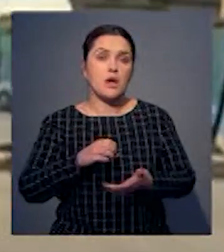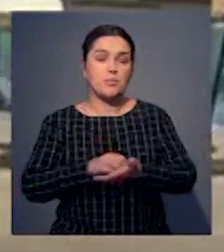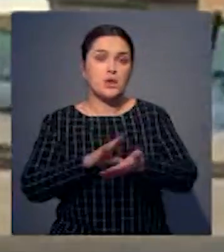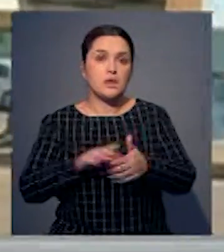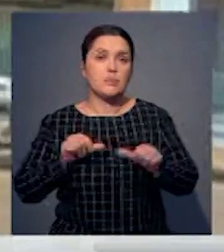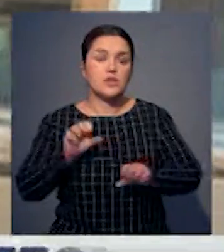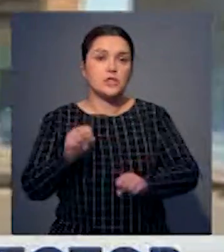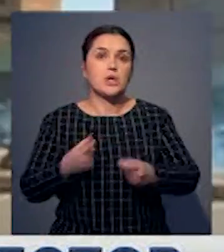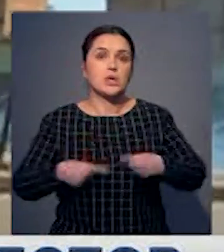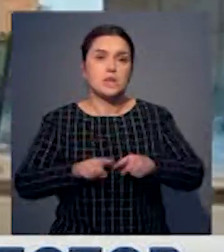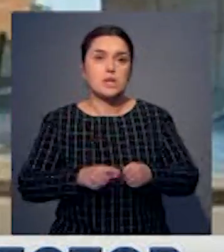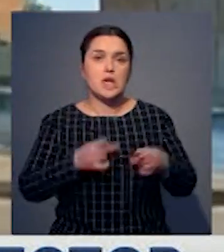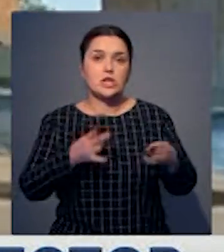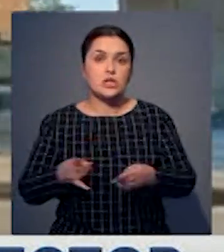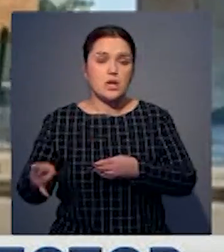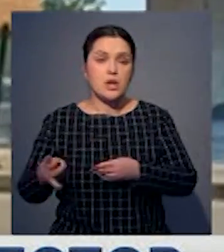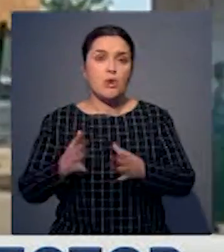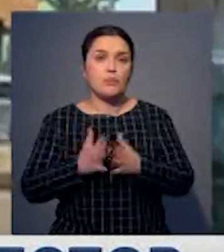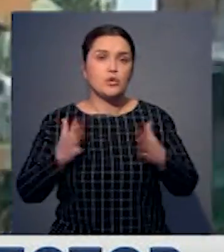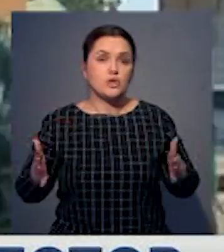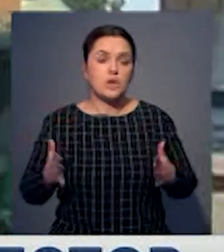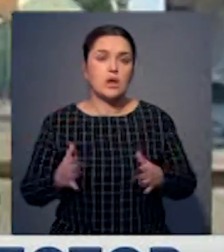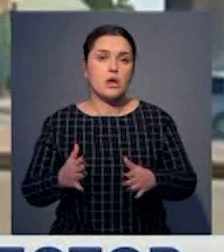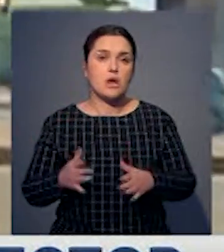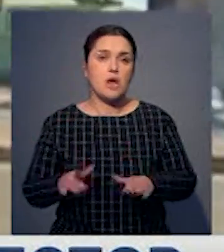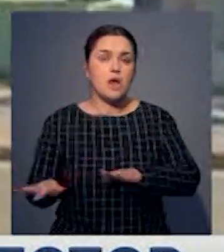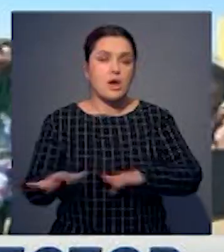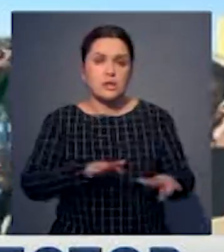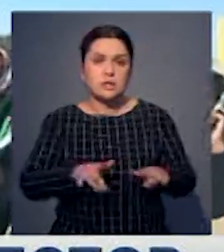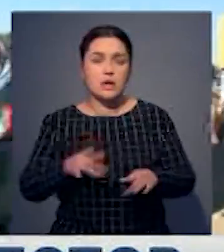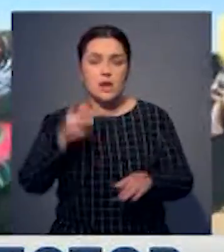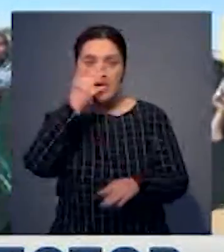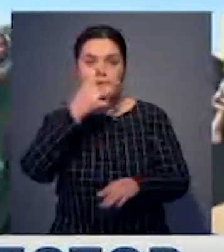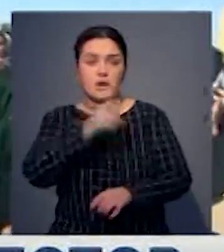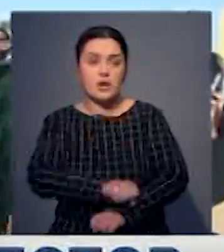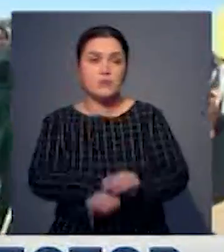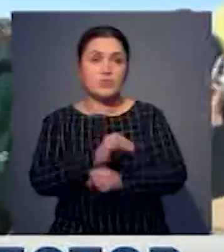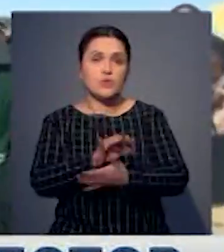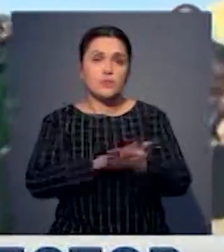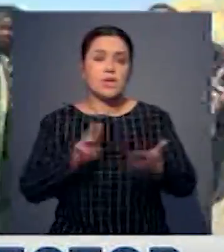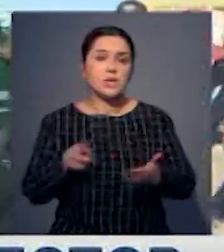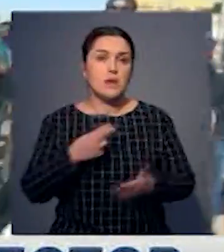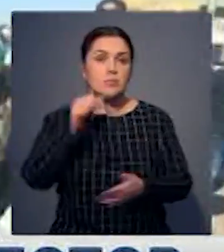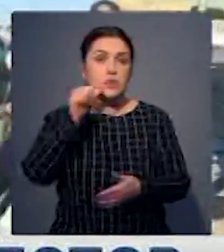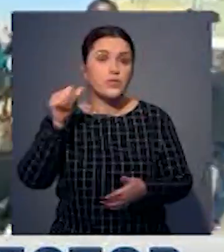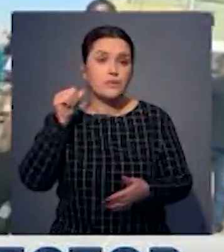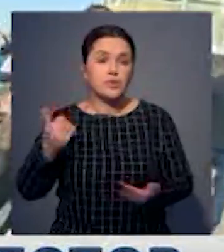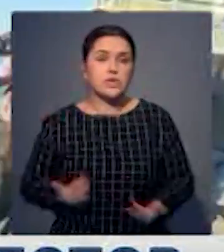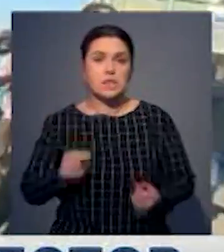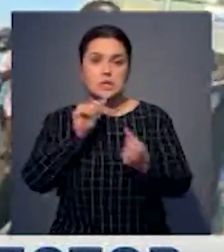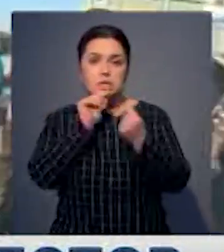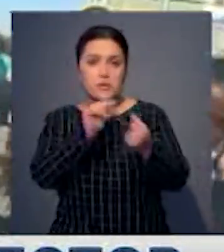правозащитных организаций, жертв и беспорядков намного больше. Акции в Африканской республике, напомню, продолжаются с декабря прошлого года.